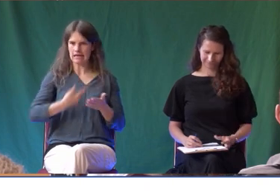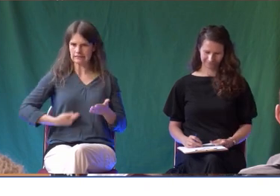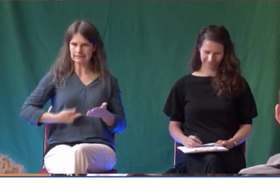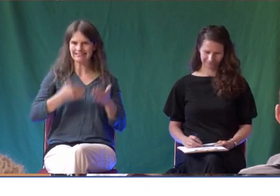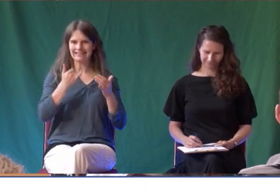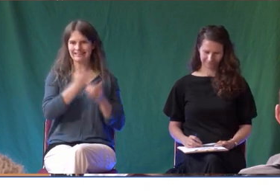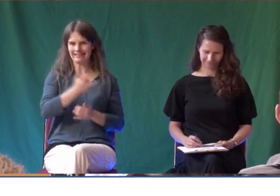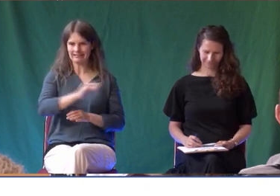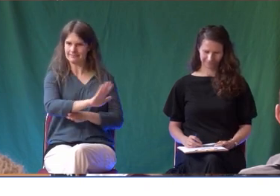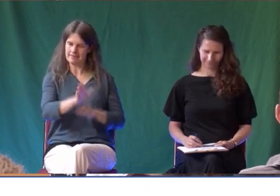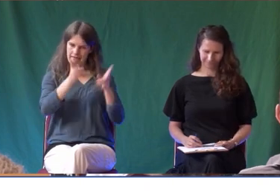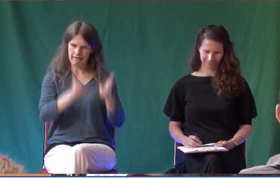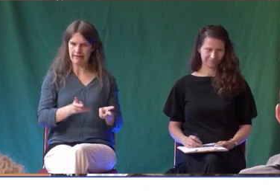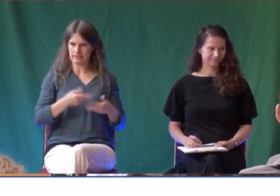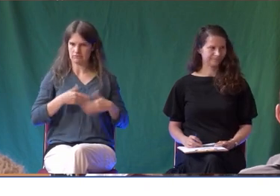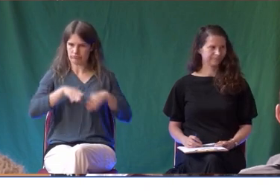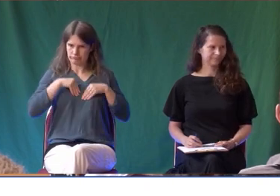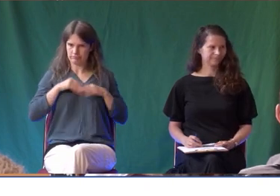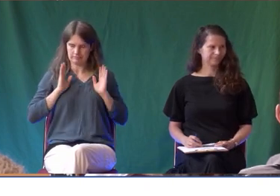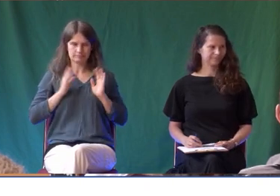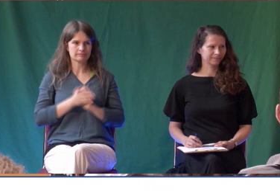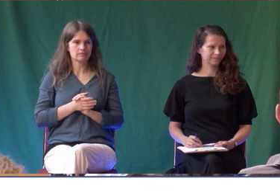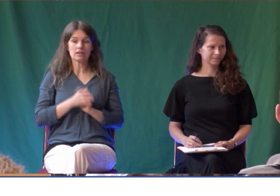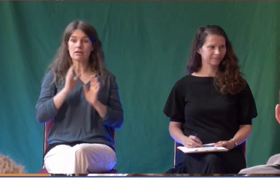dass wir immer daran denken und